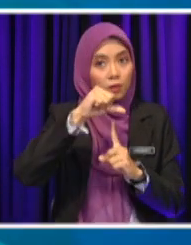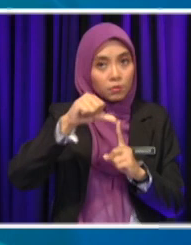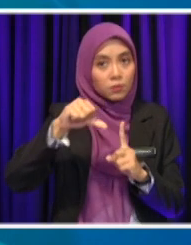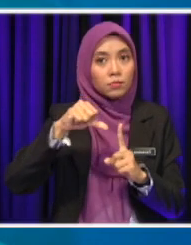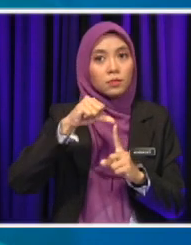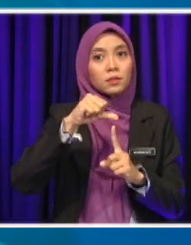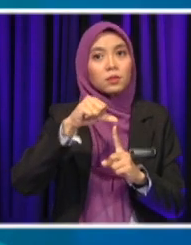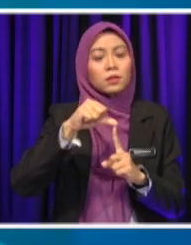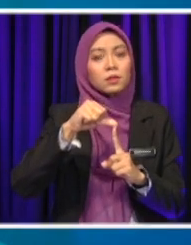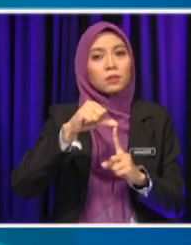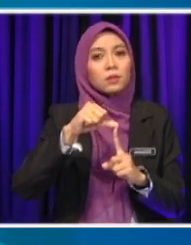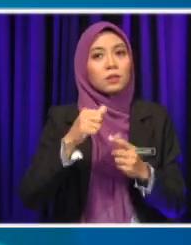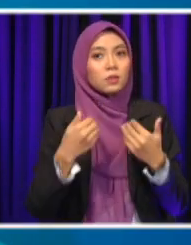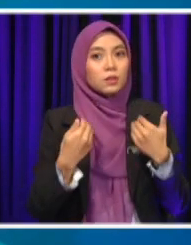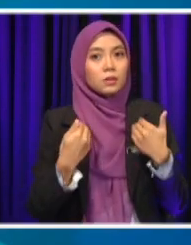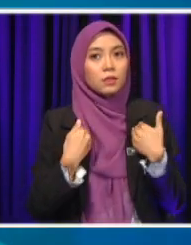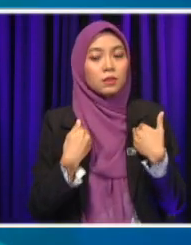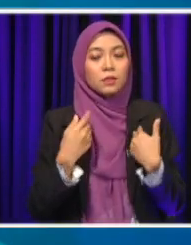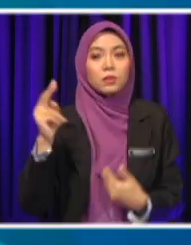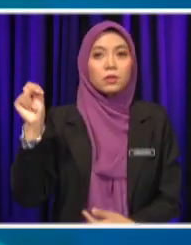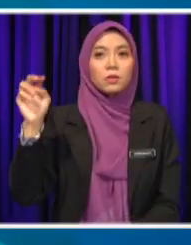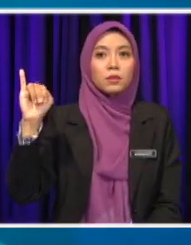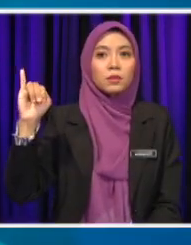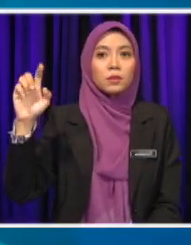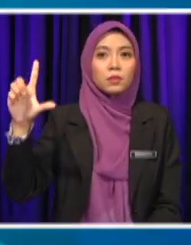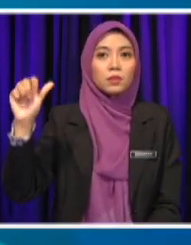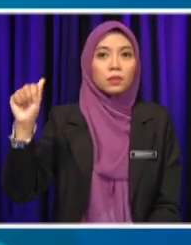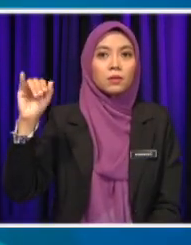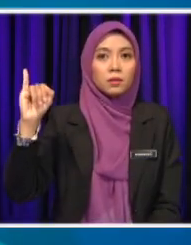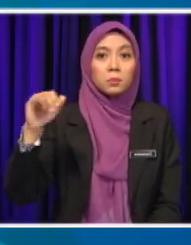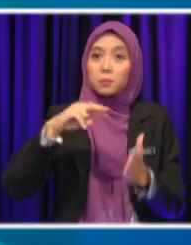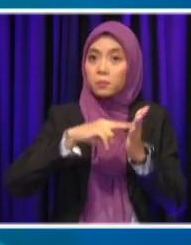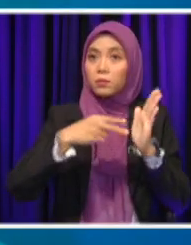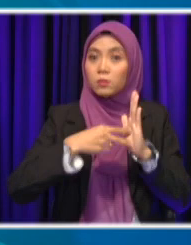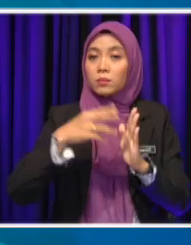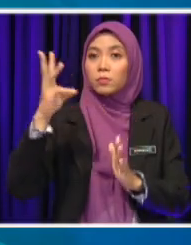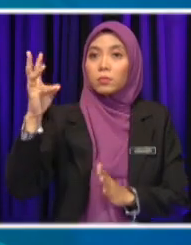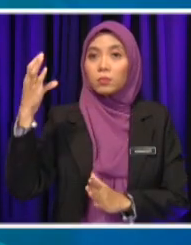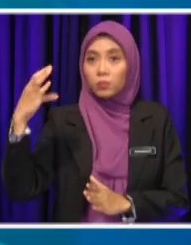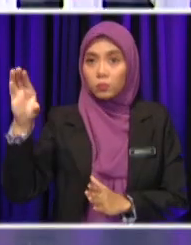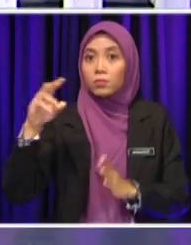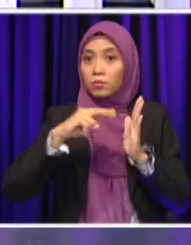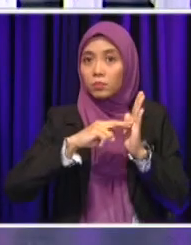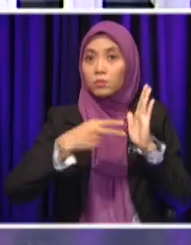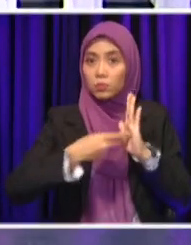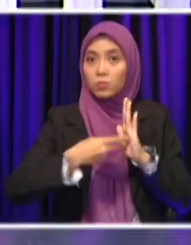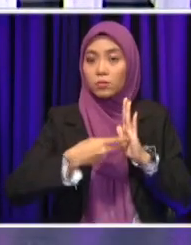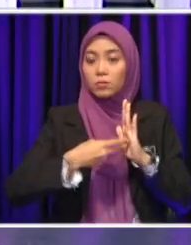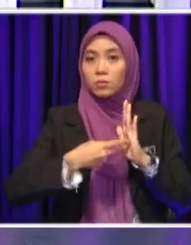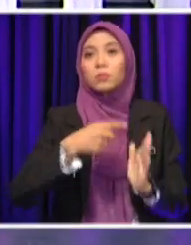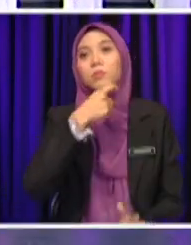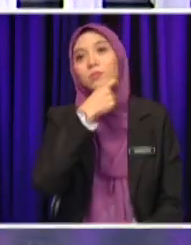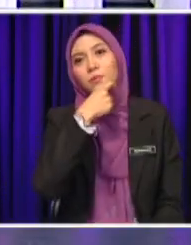dia mengesan nilai lebih daripada 600, bermaksud 600 tu maksud dia apa Aiman? ke kelembapan.